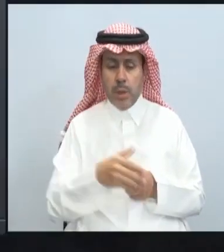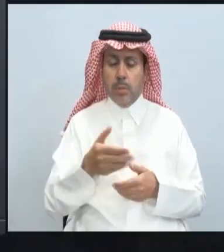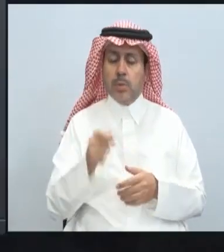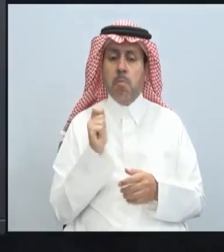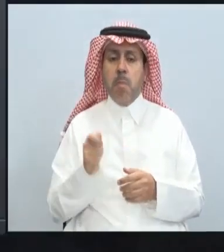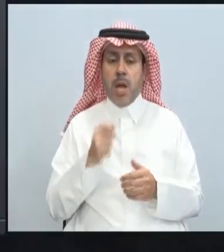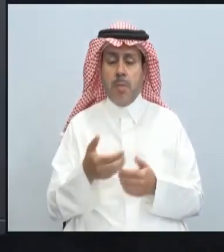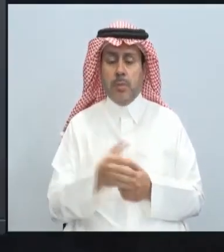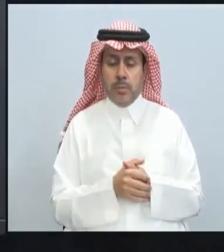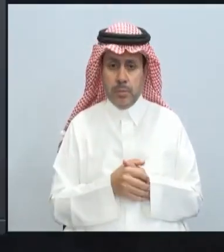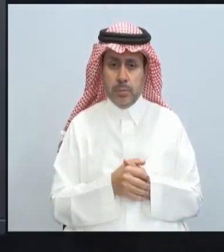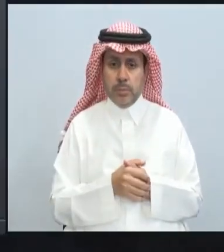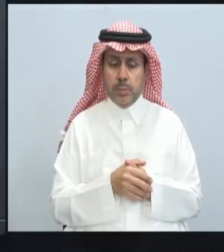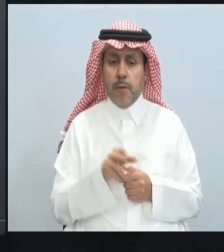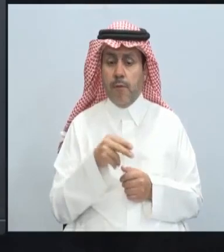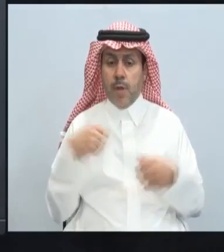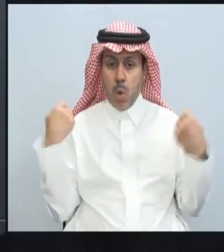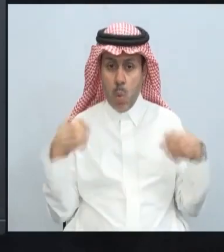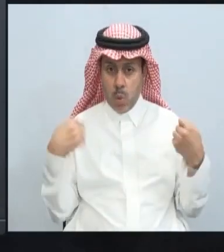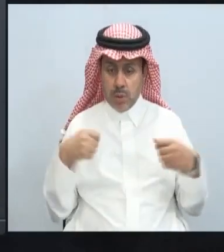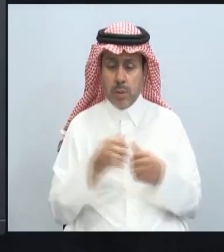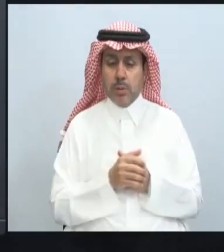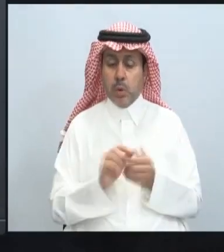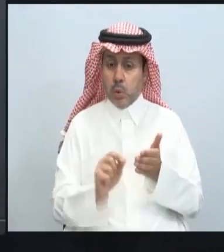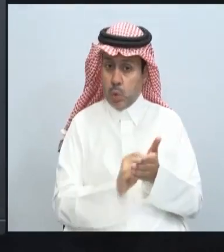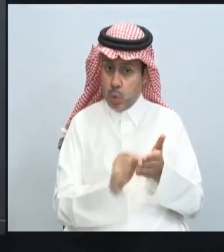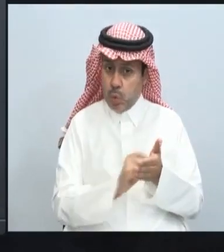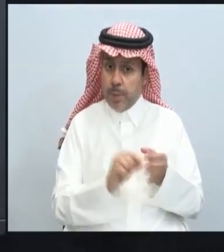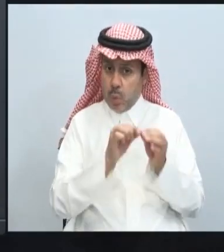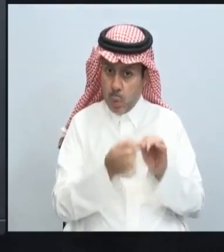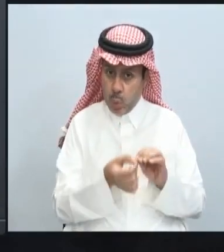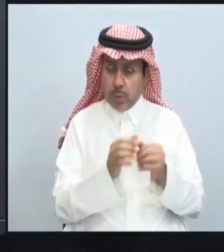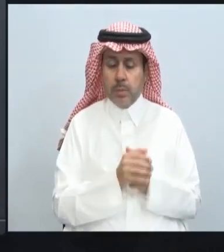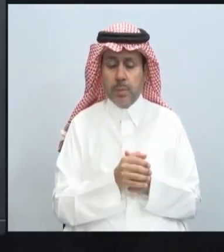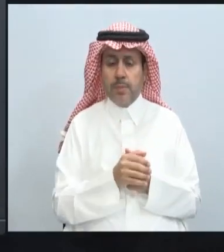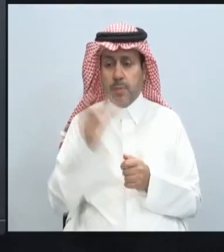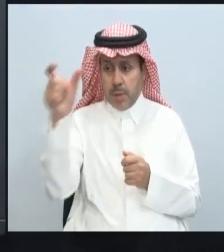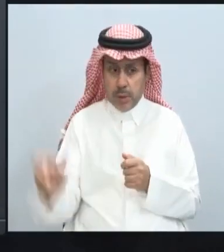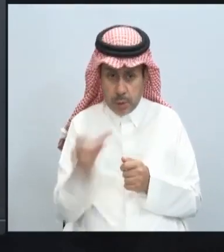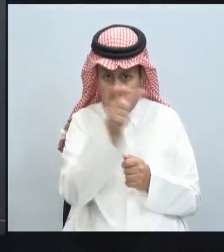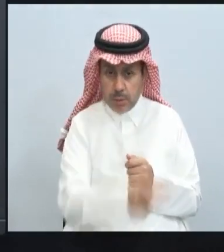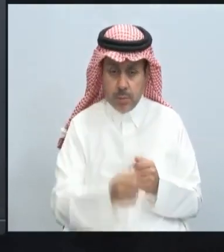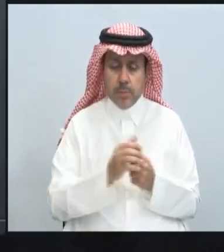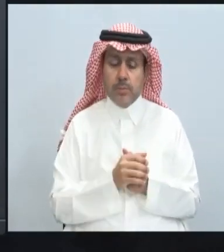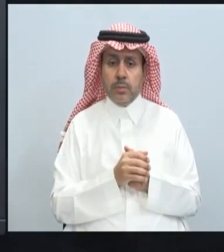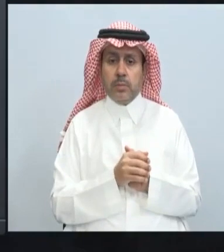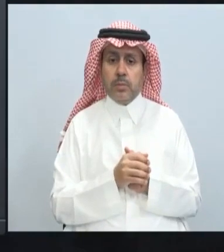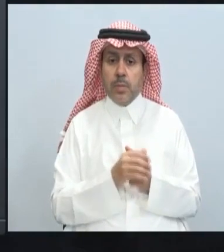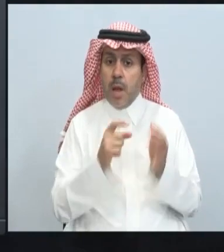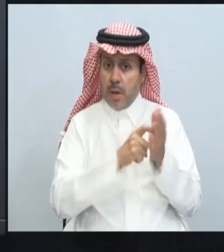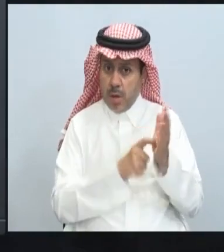هناك الوزارات ربما تبرم عقودا بينها وبين اشخاص فيعتبر هذا